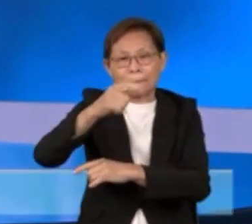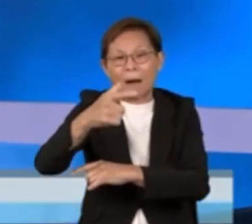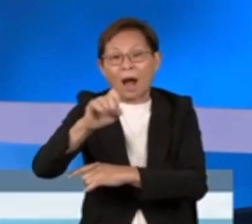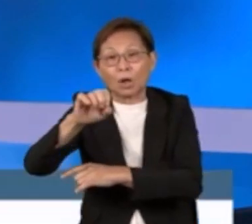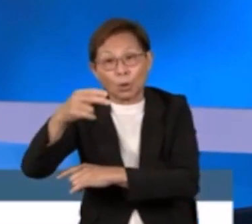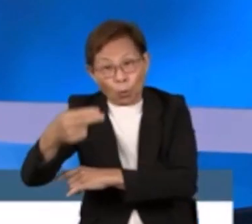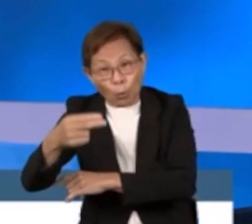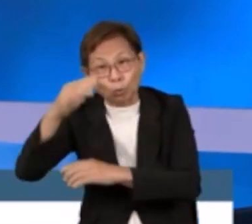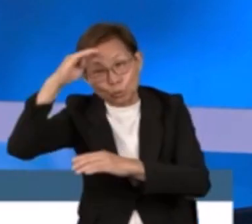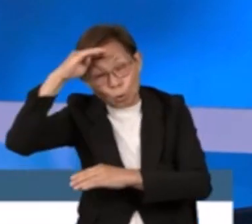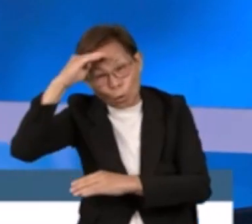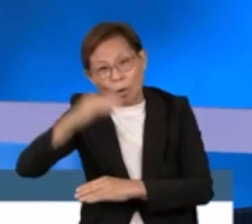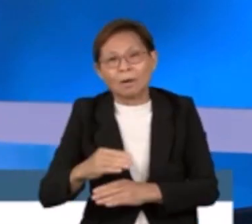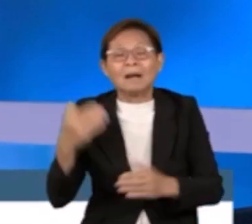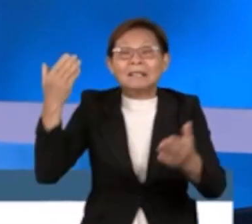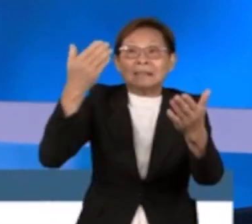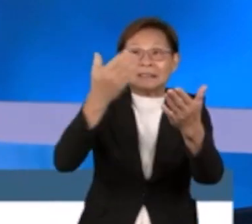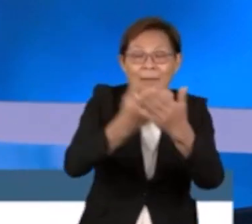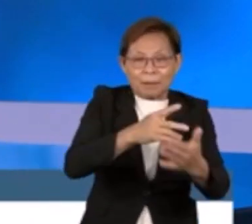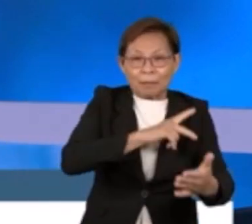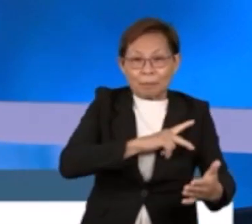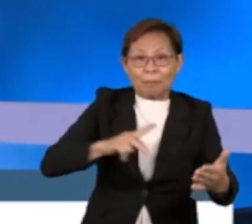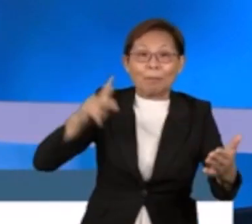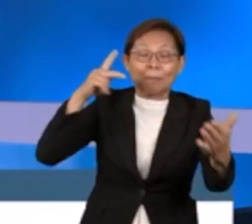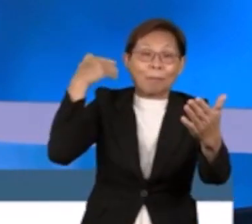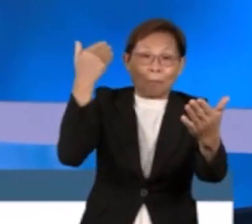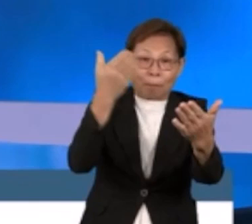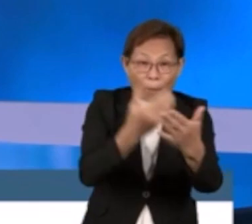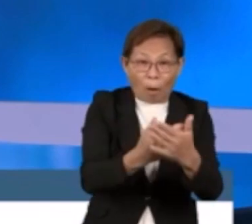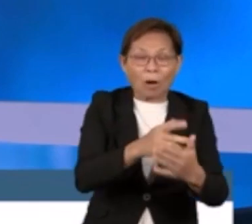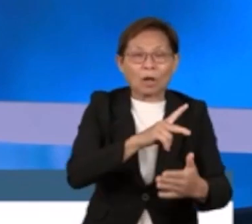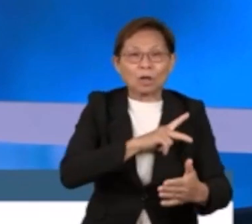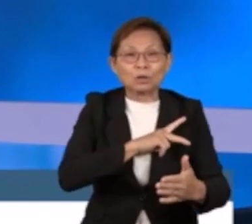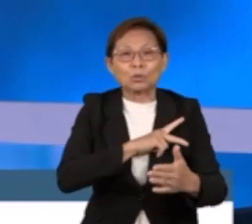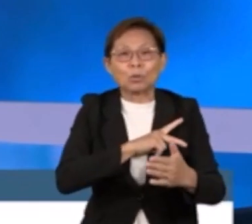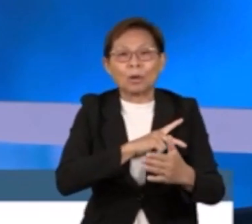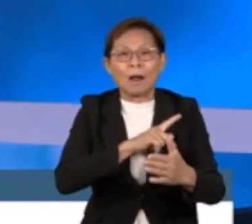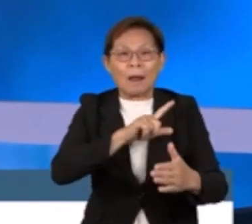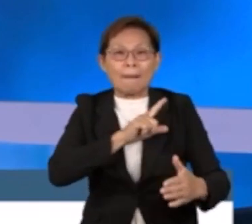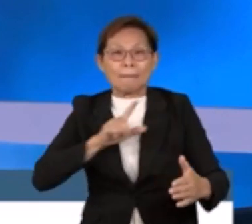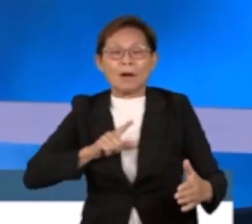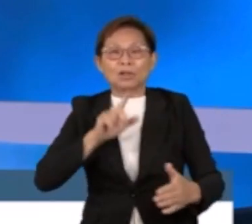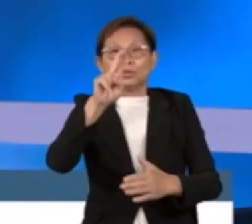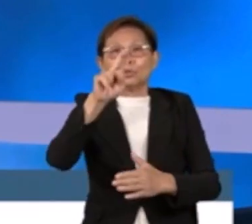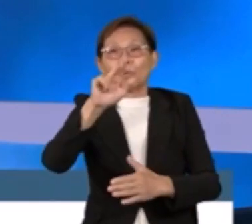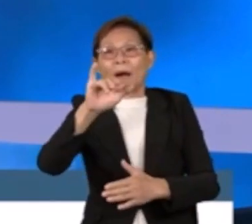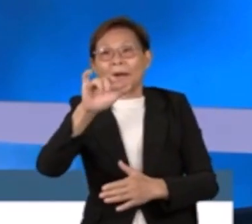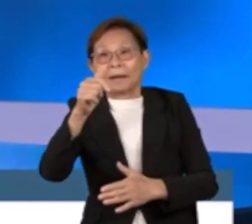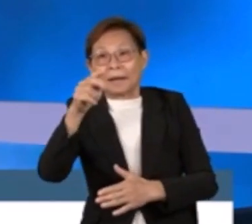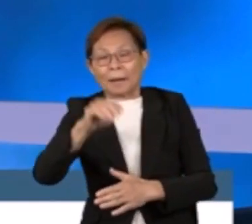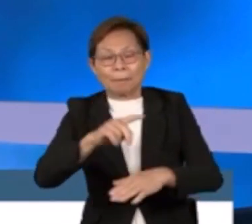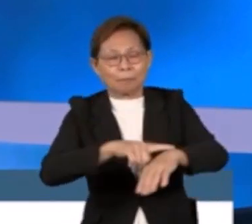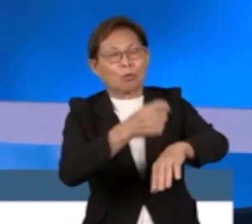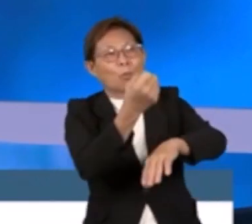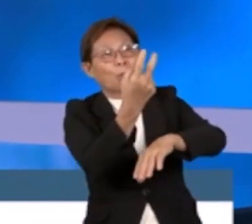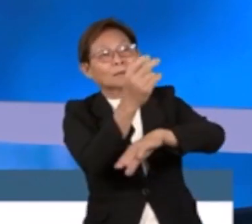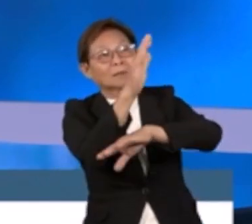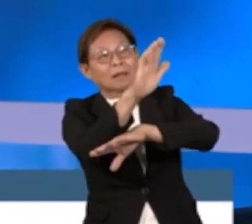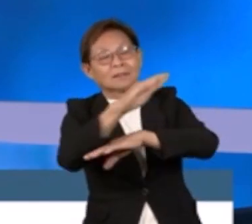keberangkatan tipe yang juga ketua perlembagaan uim kira-kira 12,5